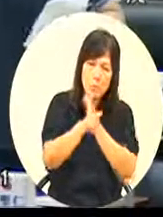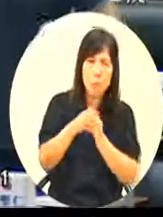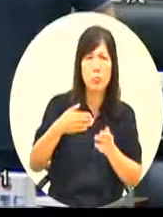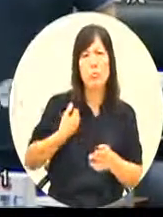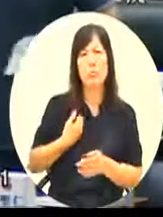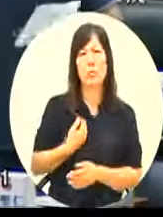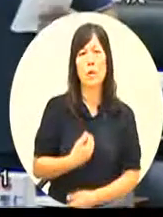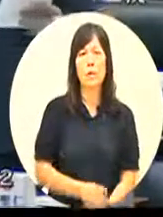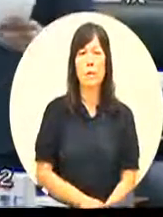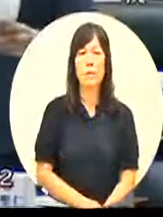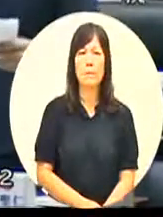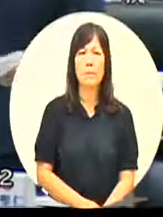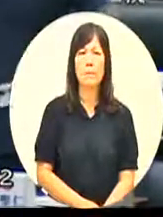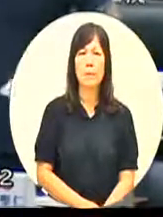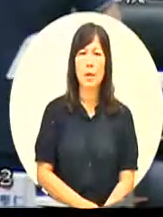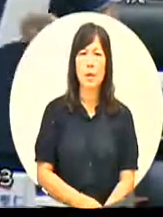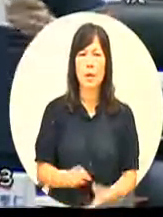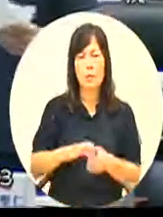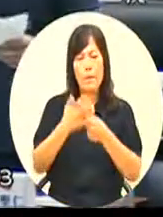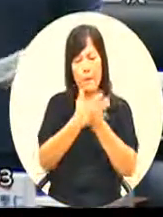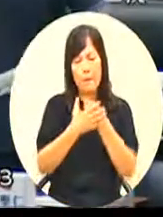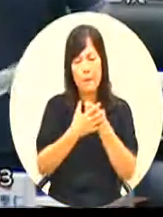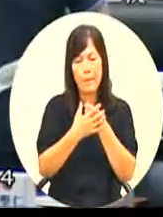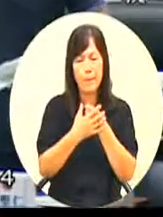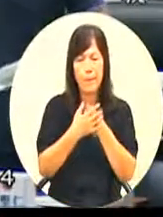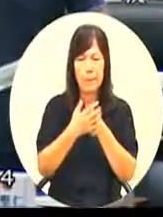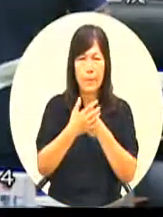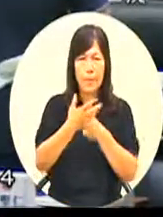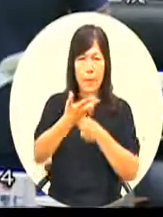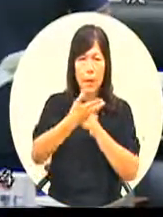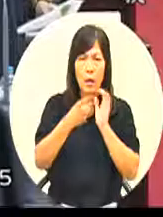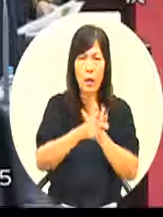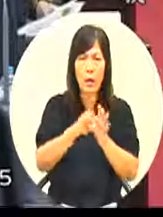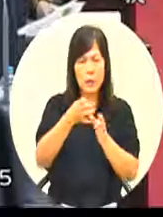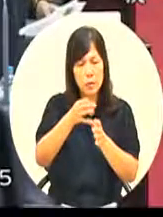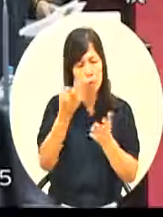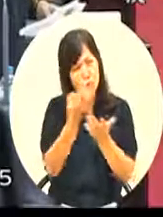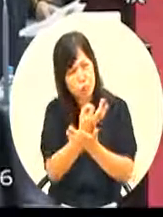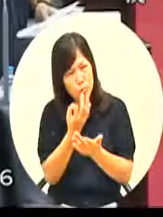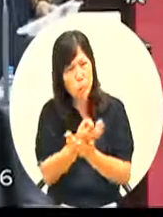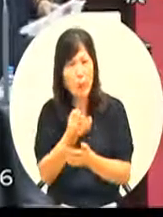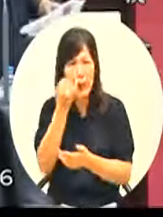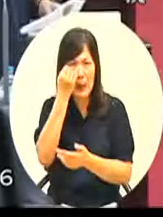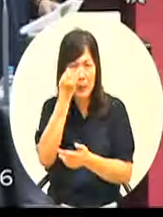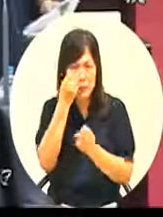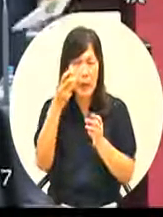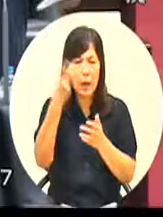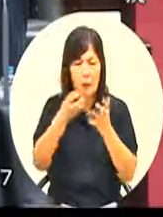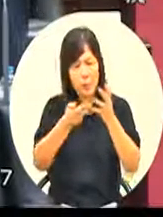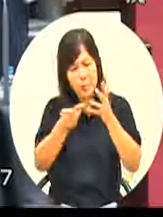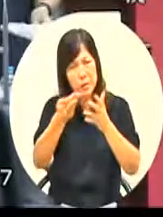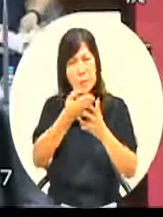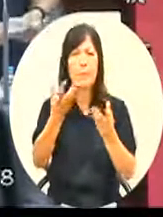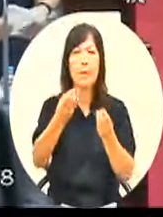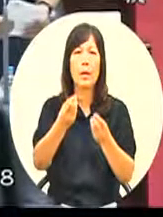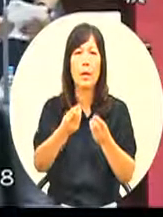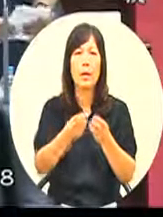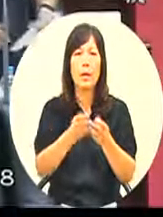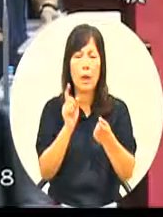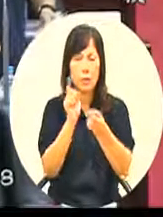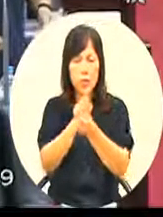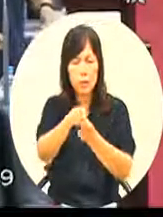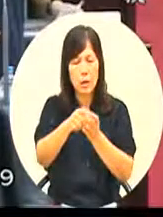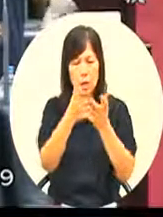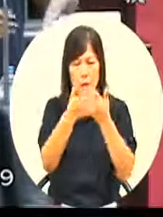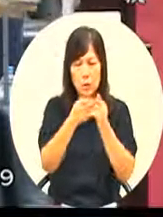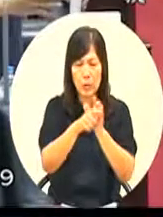什么就是没有保障，没有足够的这些薪资，或者是晋升的阶段可以保障这些幼保系的